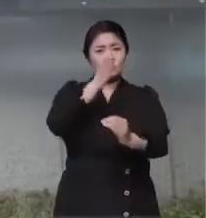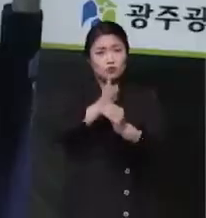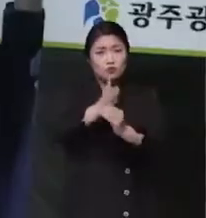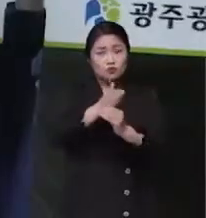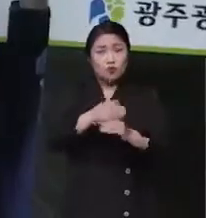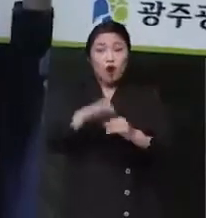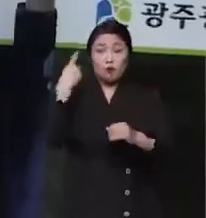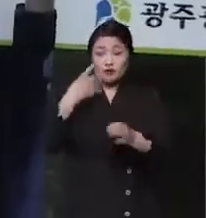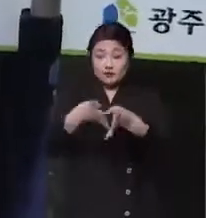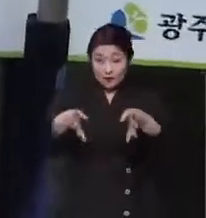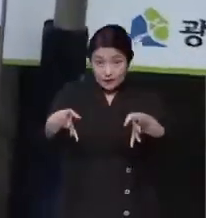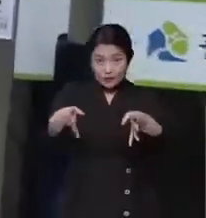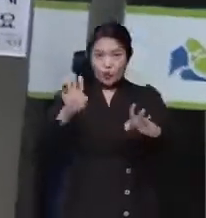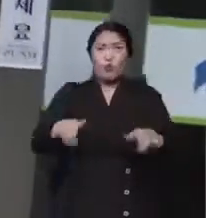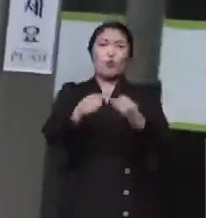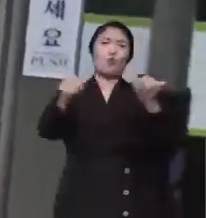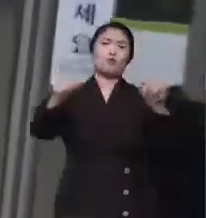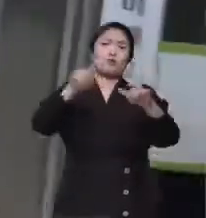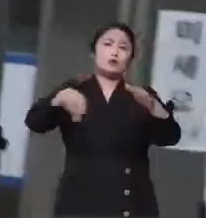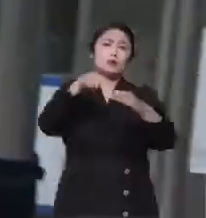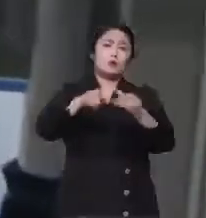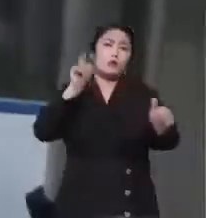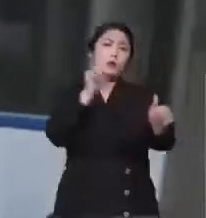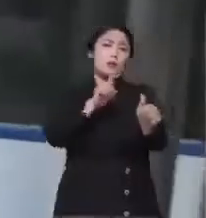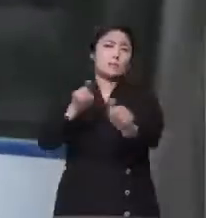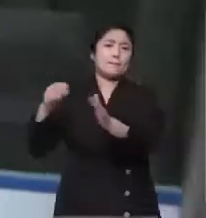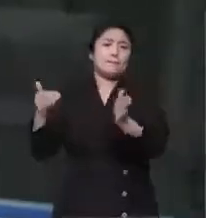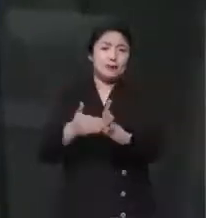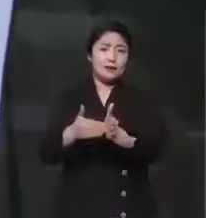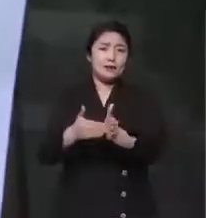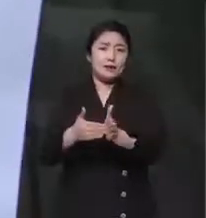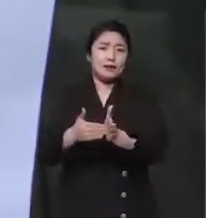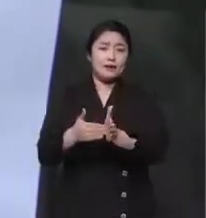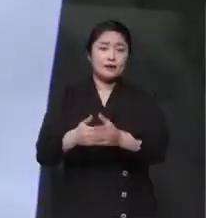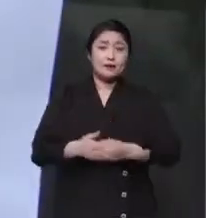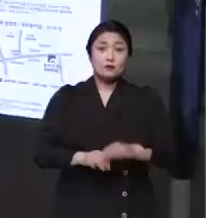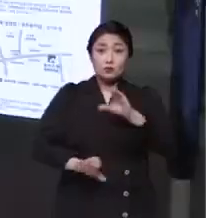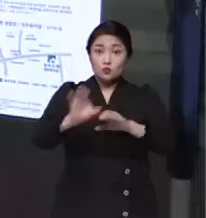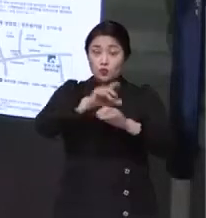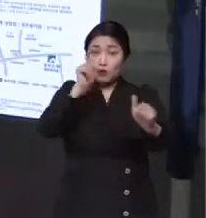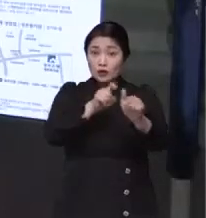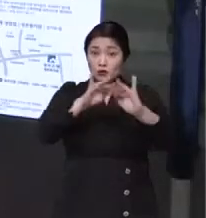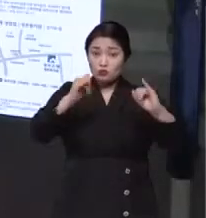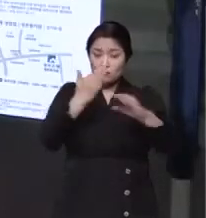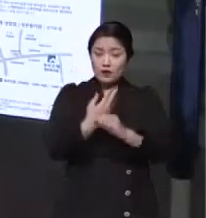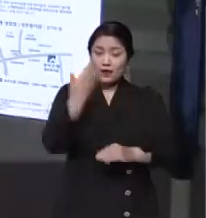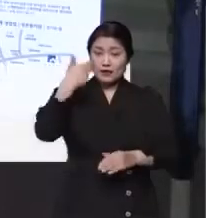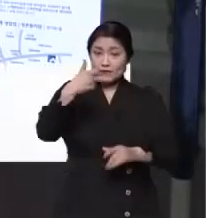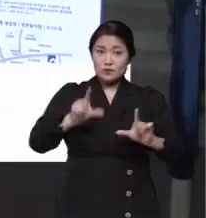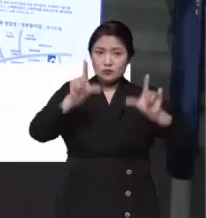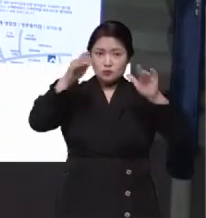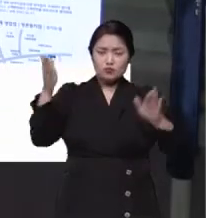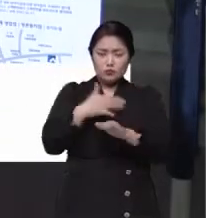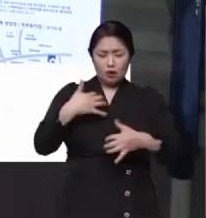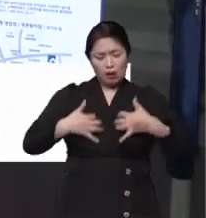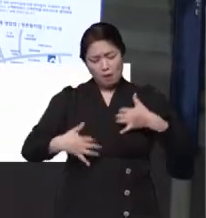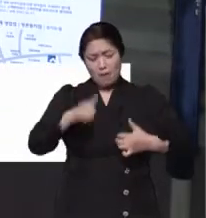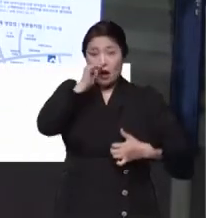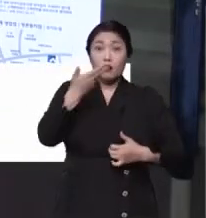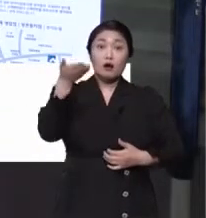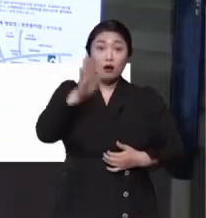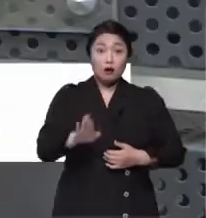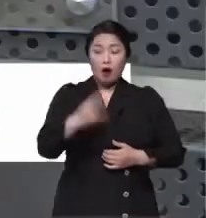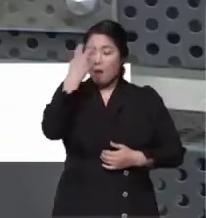어제 4층 에 이어 오늘 5층 에서도 확장자가 나왔습니다 추가 박진 자 중에 지난 17일부터 증상이 있었지만